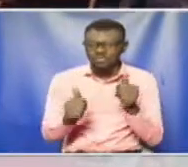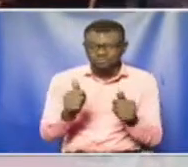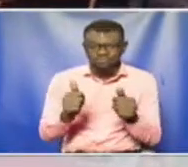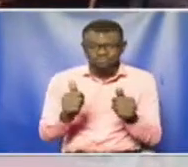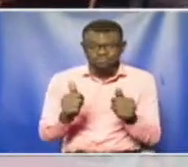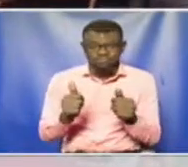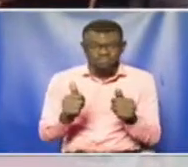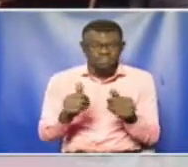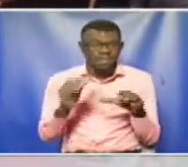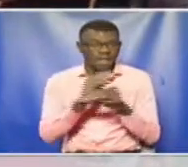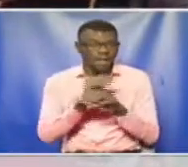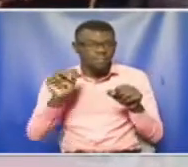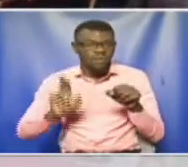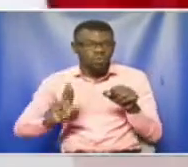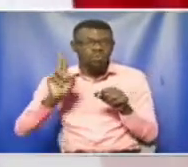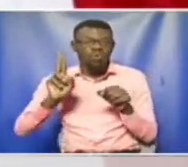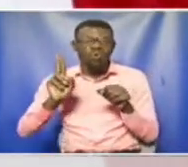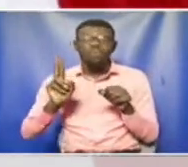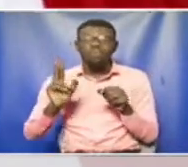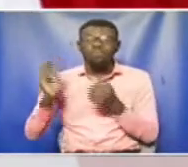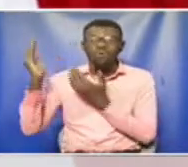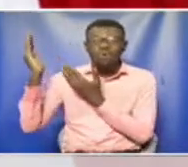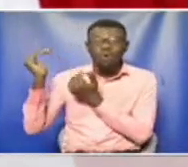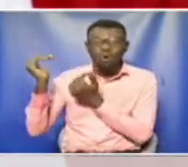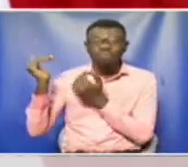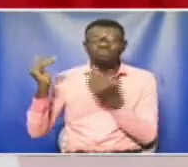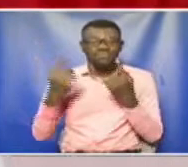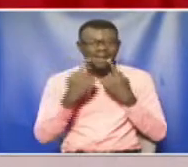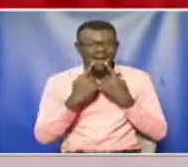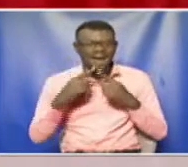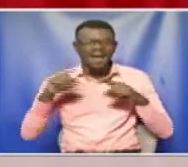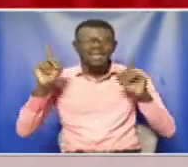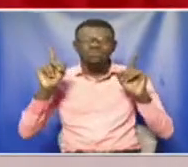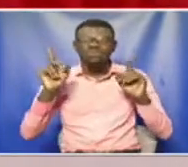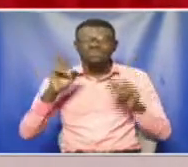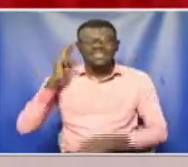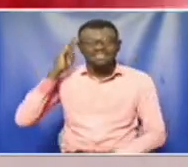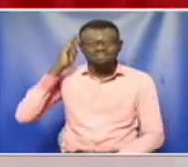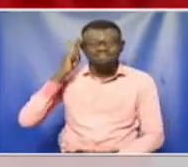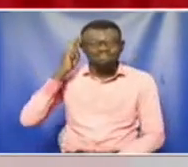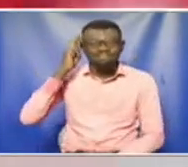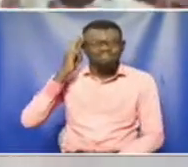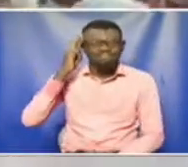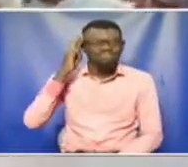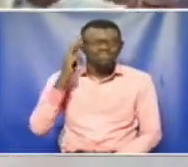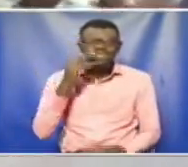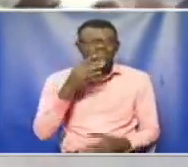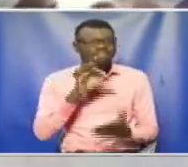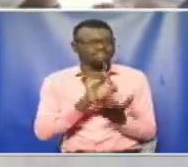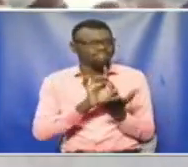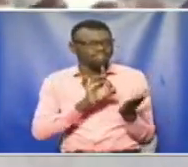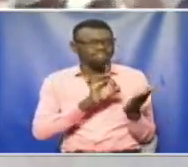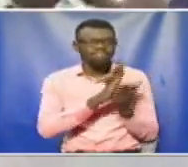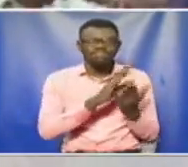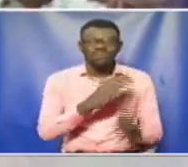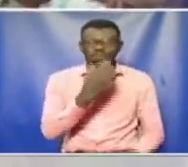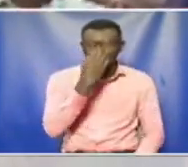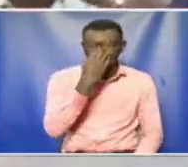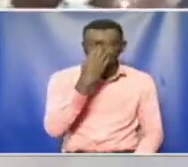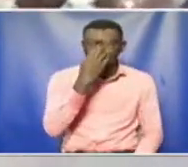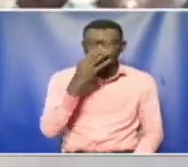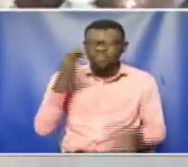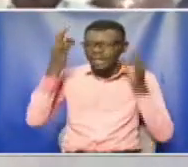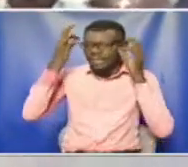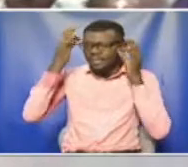rais, Rais Uhuru Kenyatta anatarajiwa kuweka wazi kwa nini aliamua kumtema naibu wake William Ruto na kumpigia